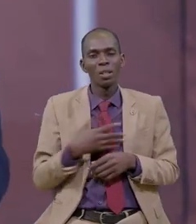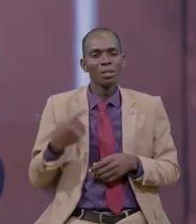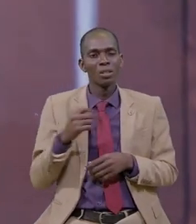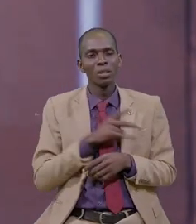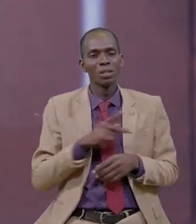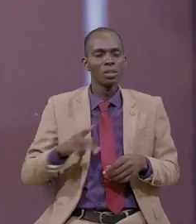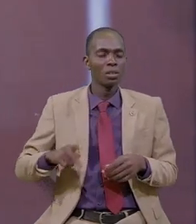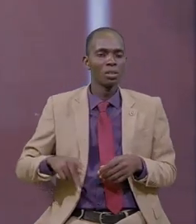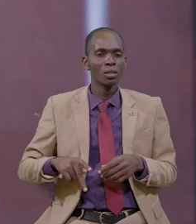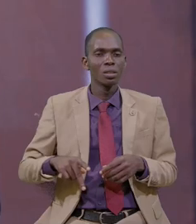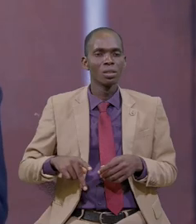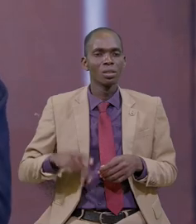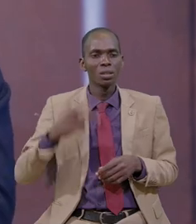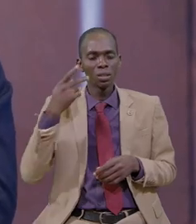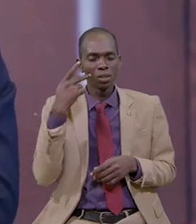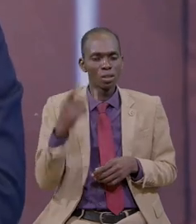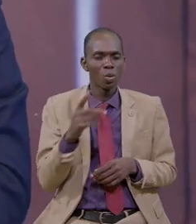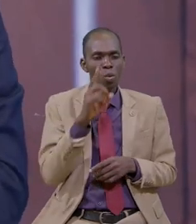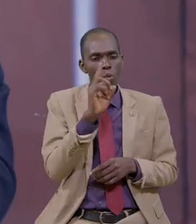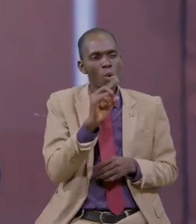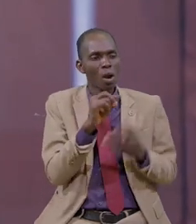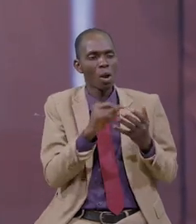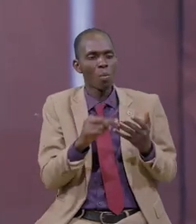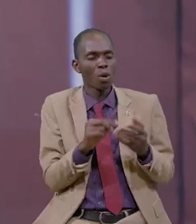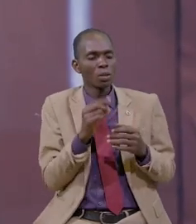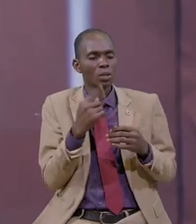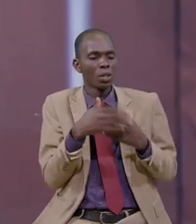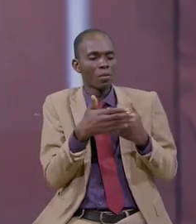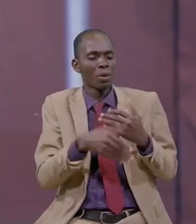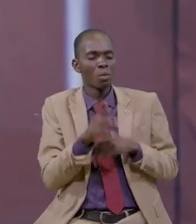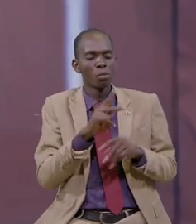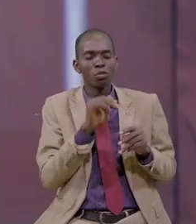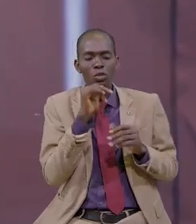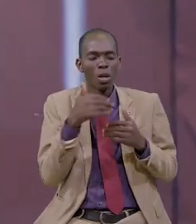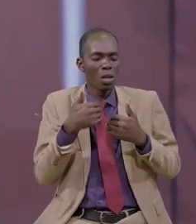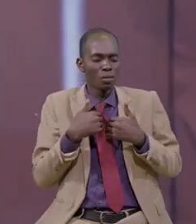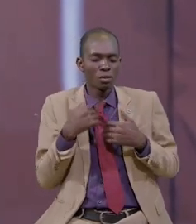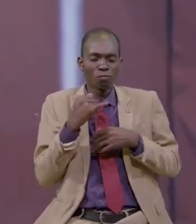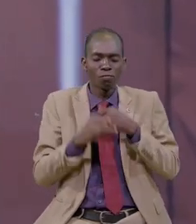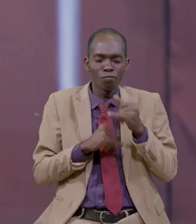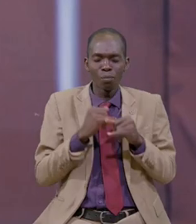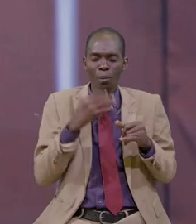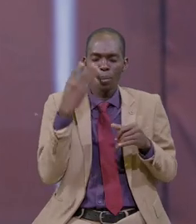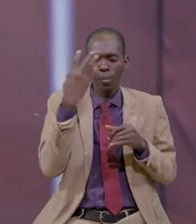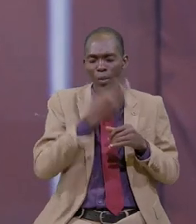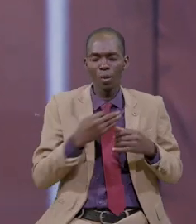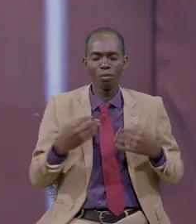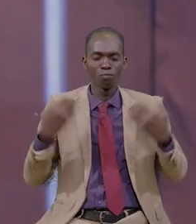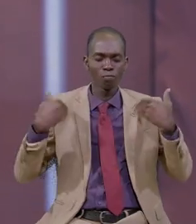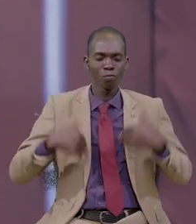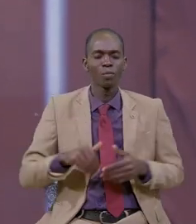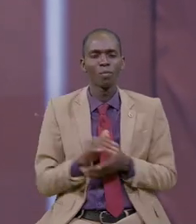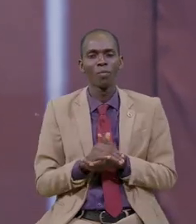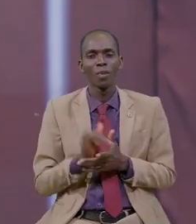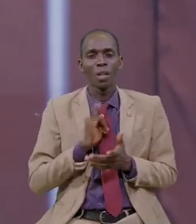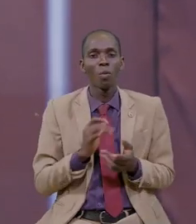homme qui n'avait pas un habit de noces. Et je veux demander.